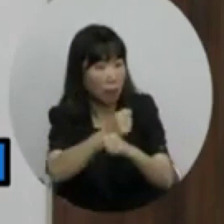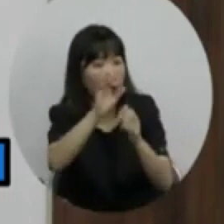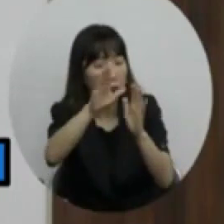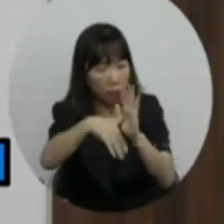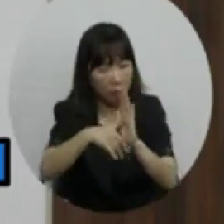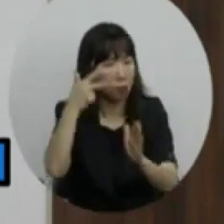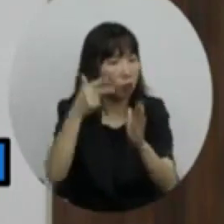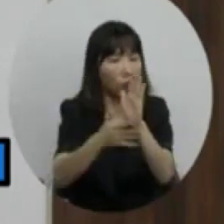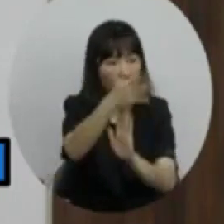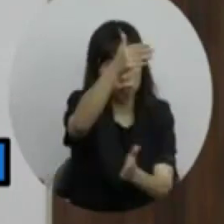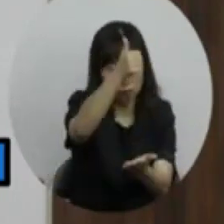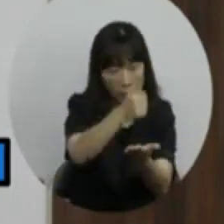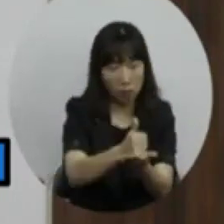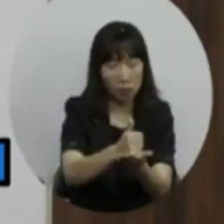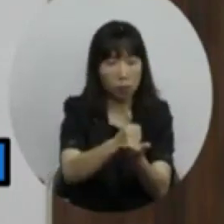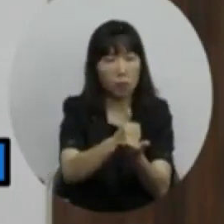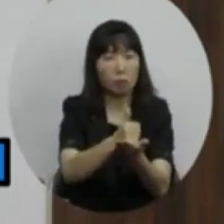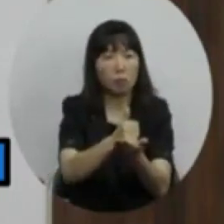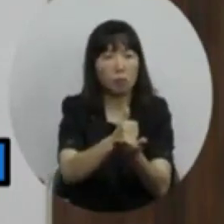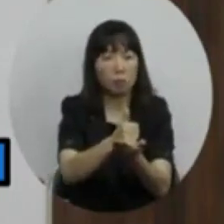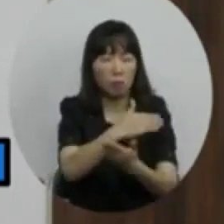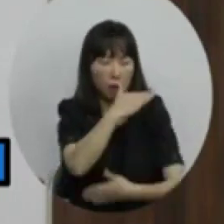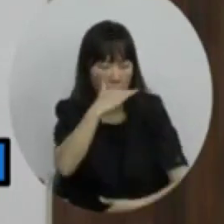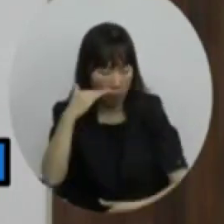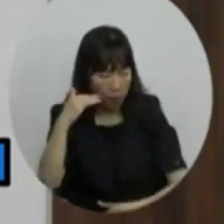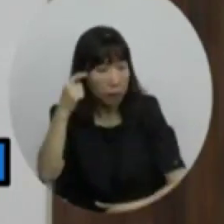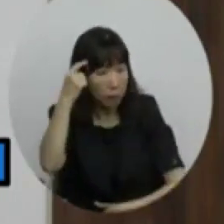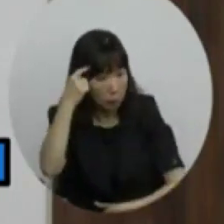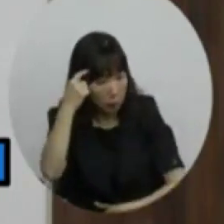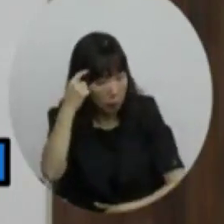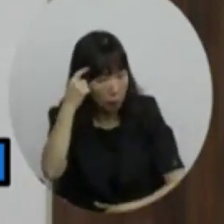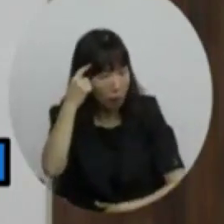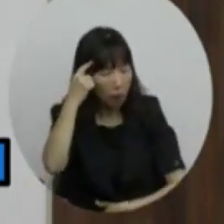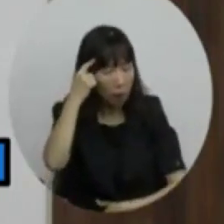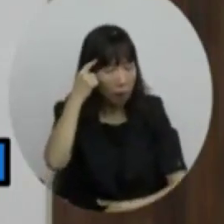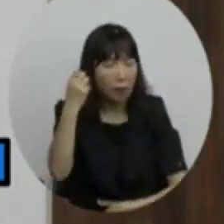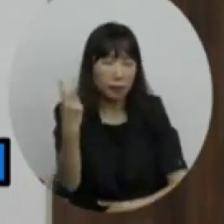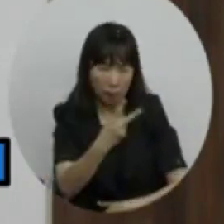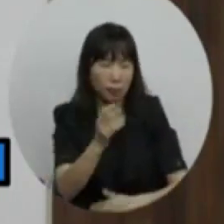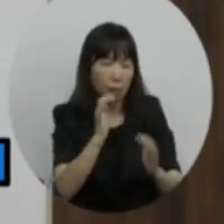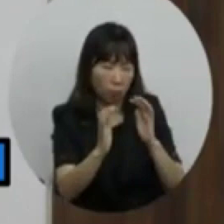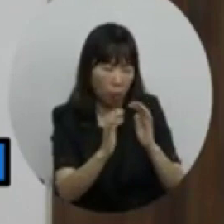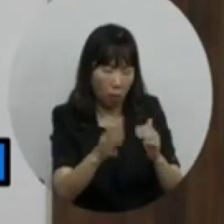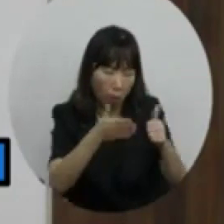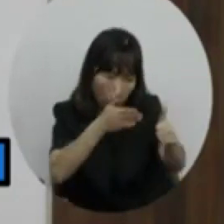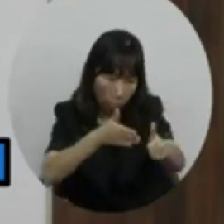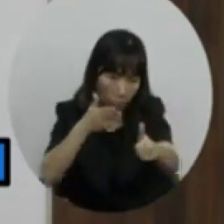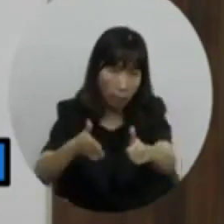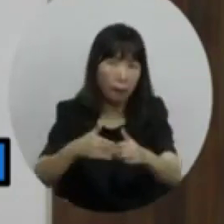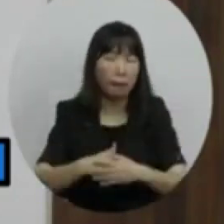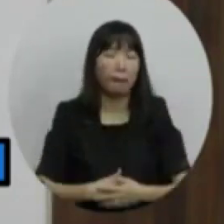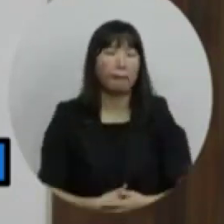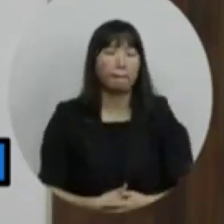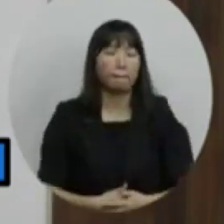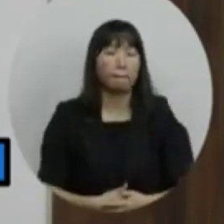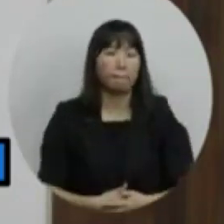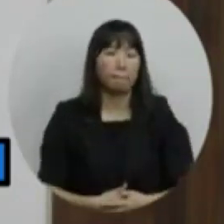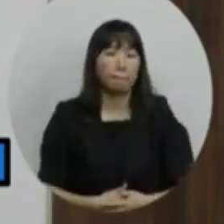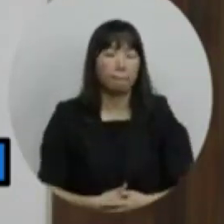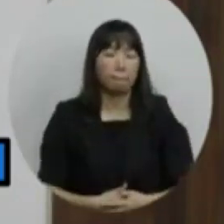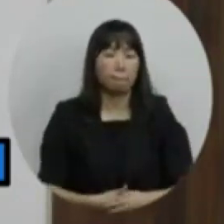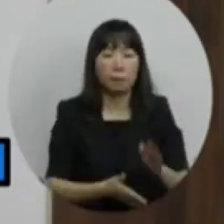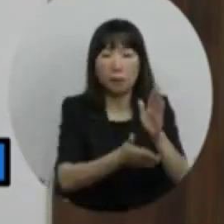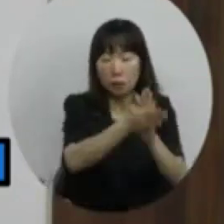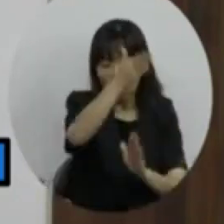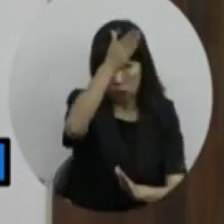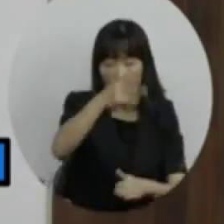시장님의 현명한 판단과 관련 부서의 재고를 다시 한번 간곡히 당부드리고 싶습니다. 시정과